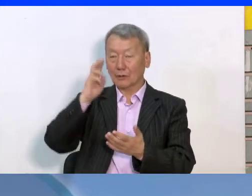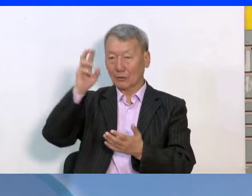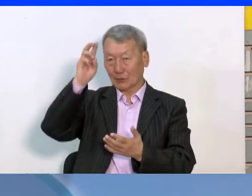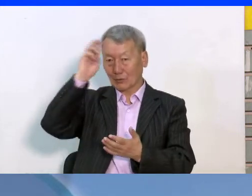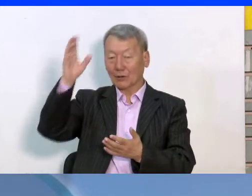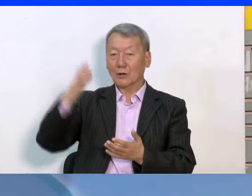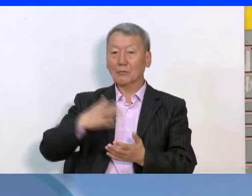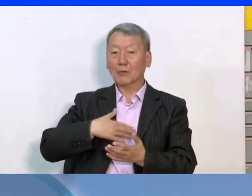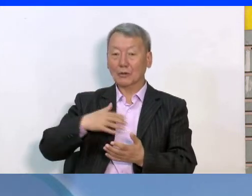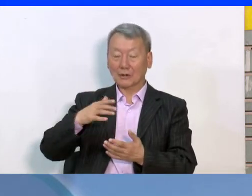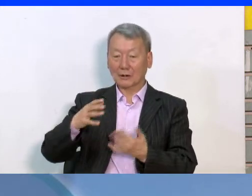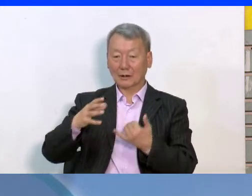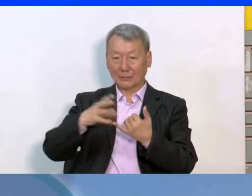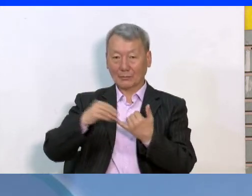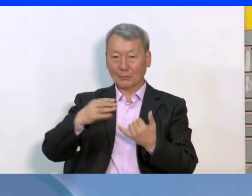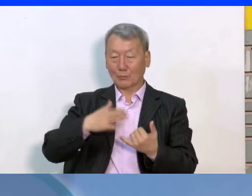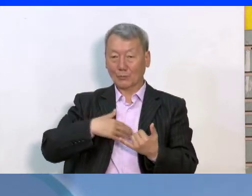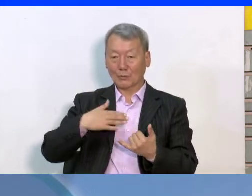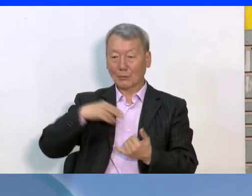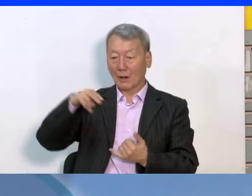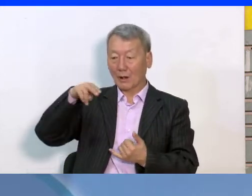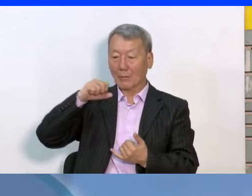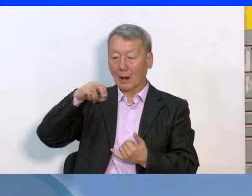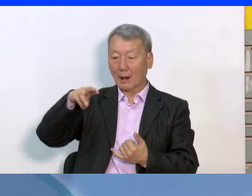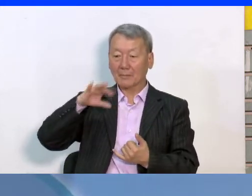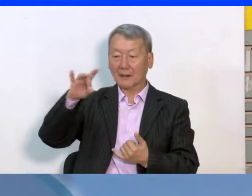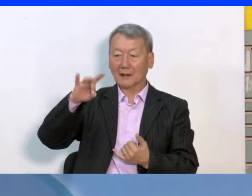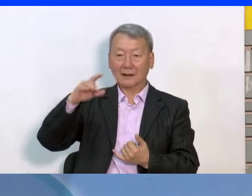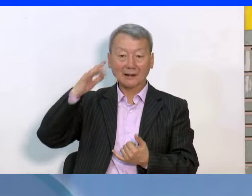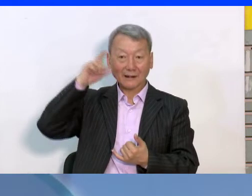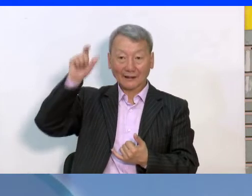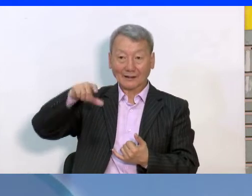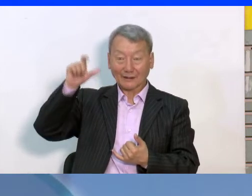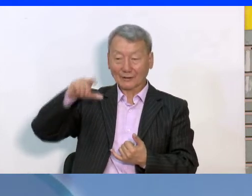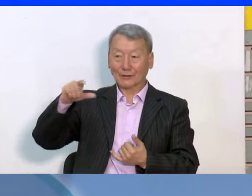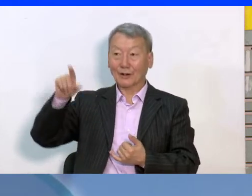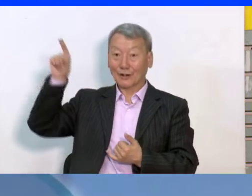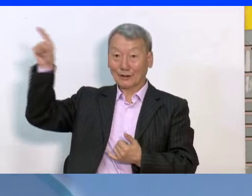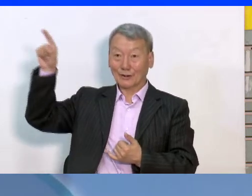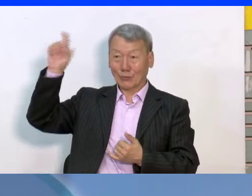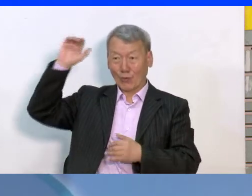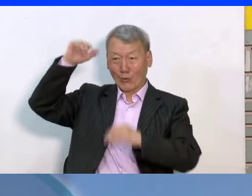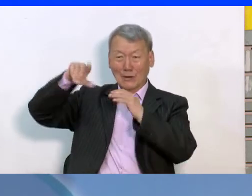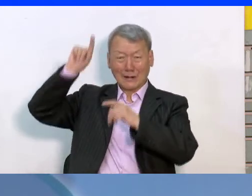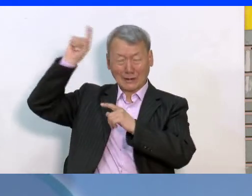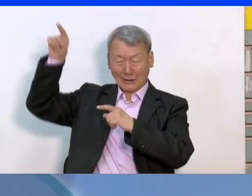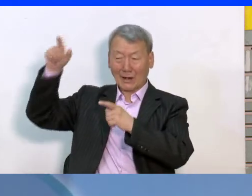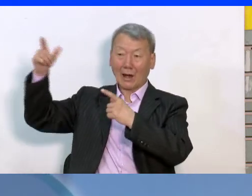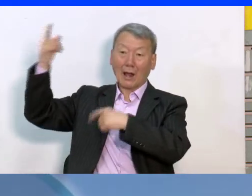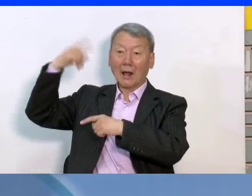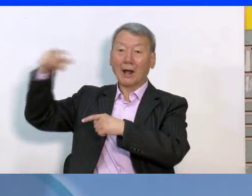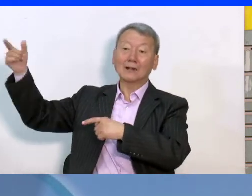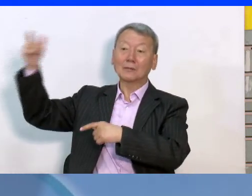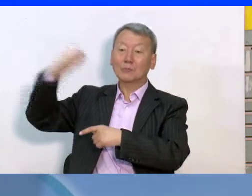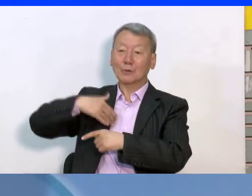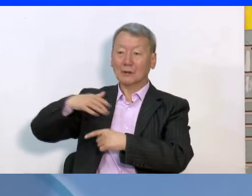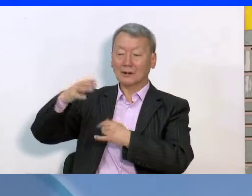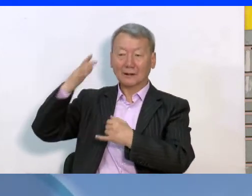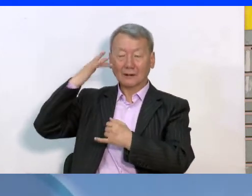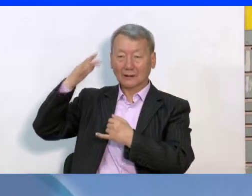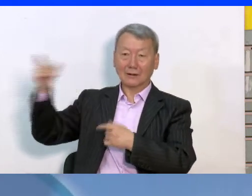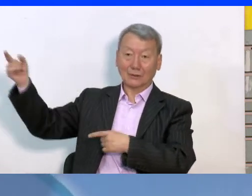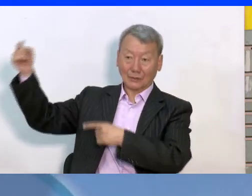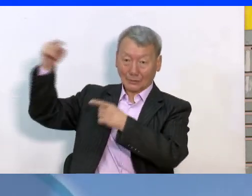биздин бордошторубуз памирлик кыргыздарды ушу Кыргызстанга алып келип, отурукташтыруу боюнча чоң мындай айтканда программа иштеп жатат.